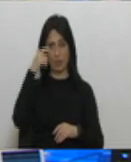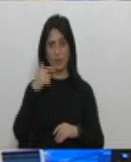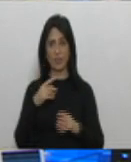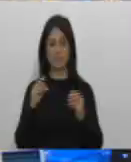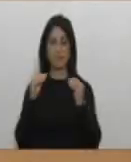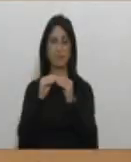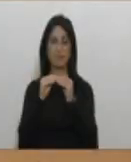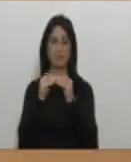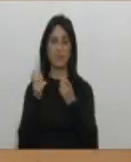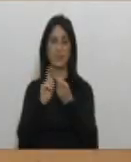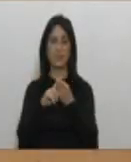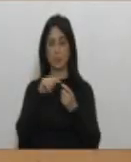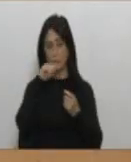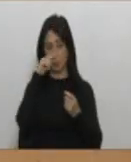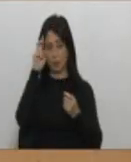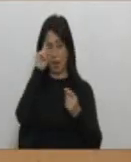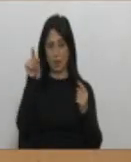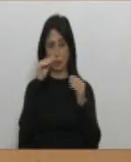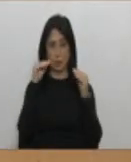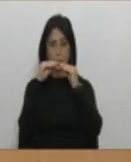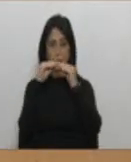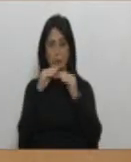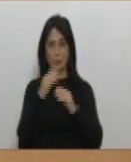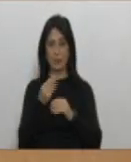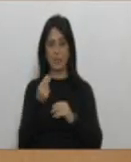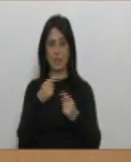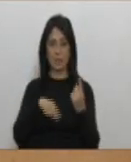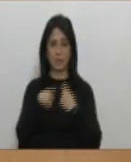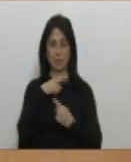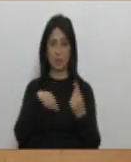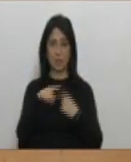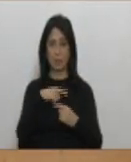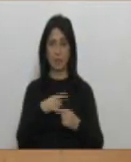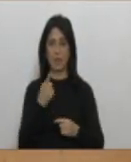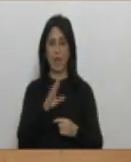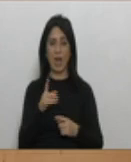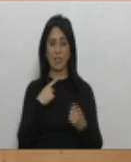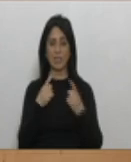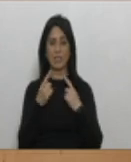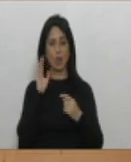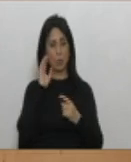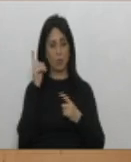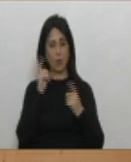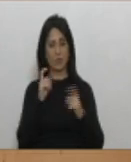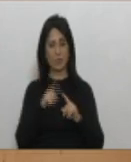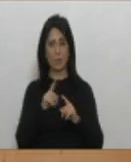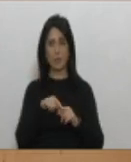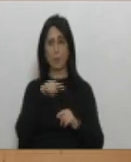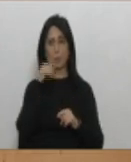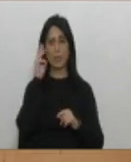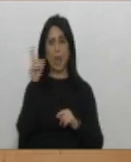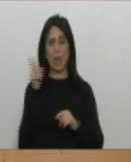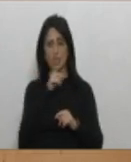dodaris dakavshirebuli rusatis khelsuflebastan da misafinanso tsreebtan, araerti saubari mogismenia, machoris rusatis